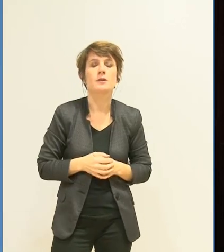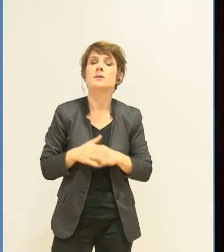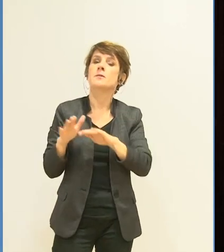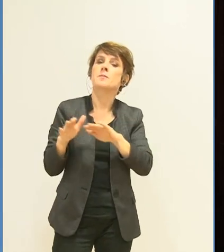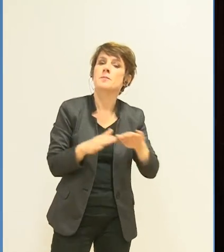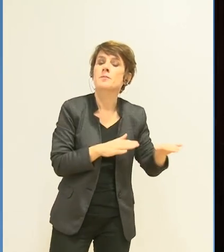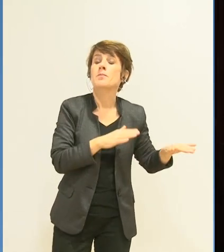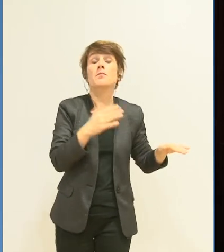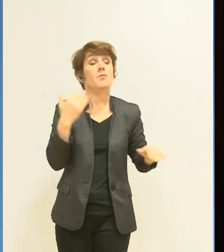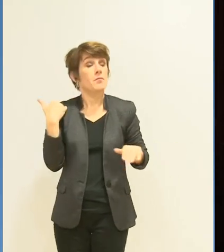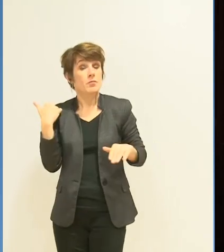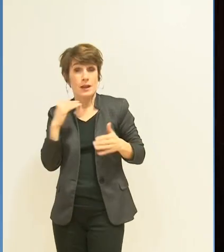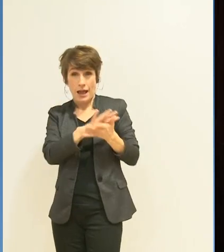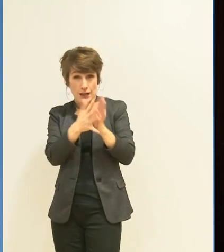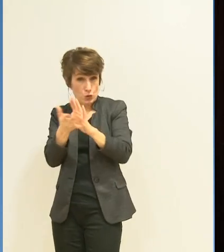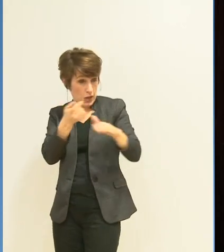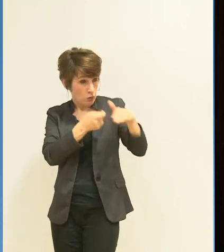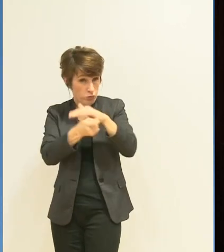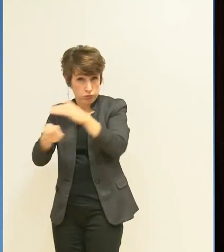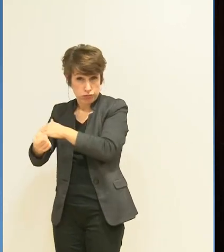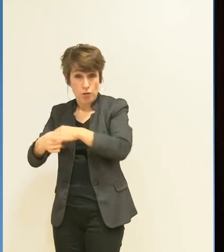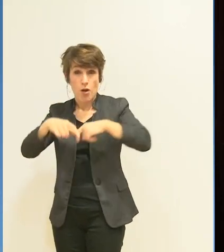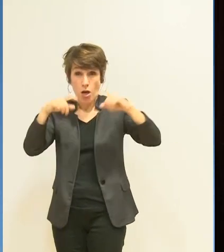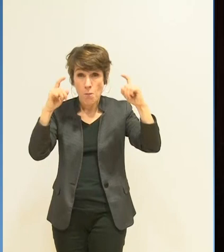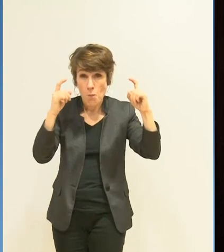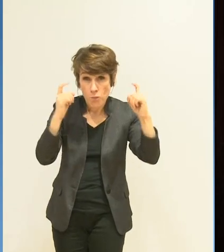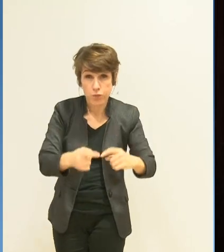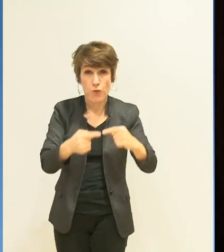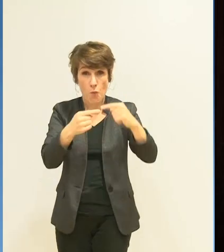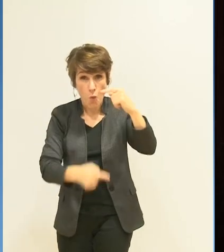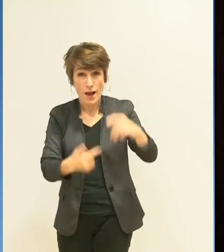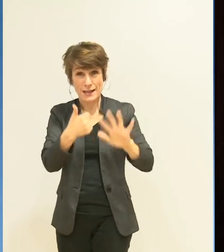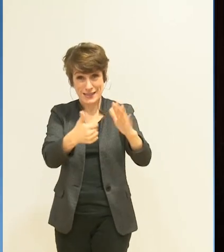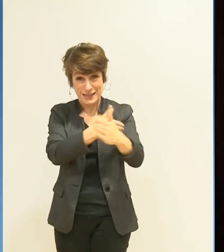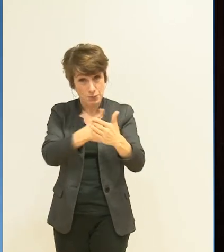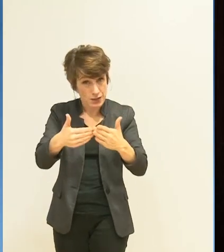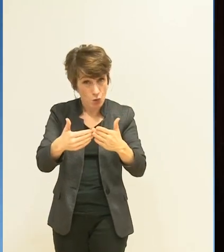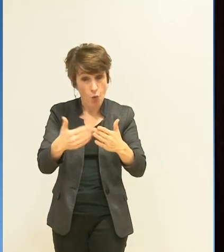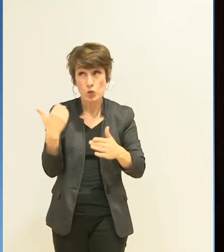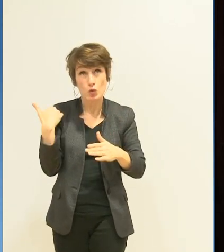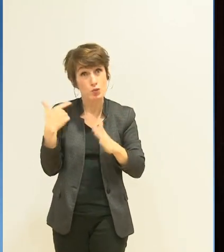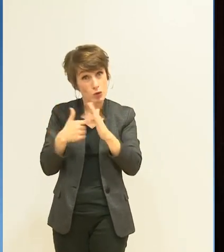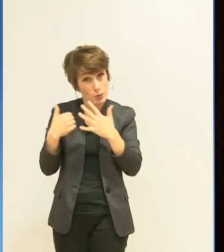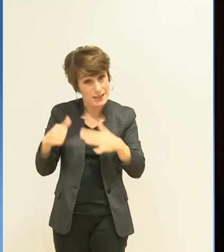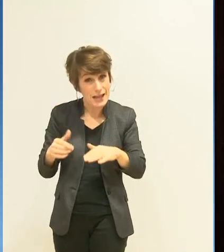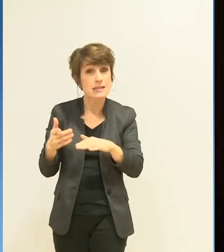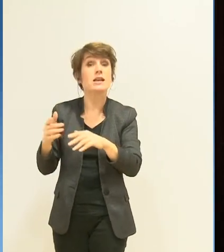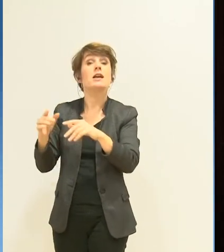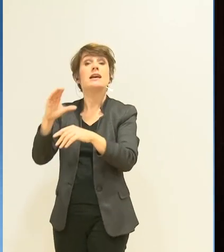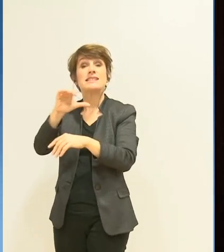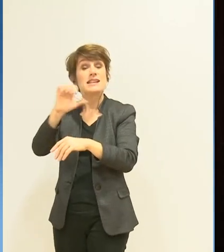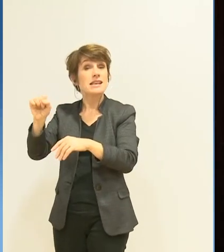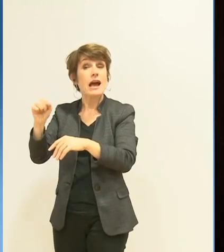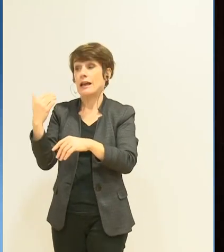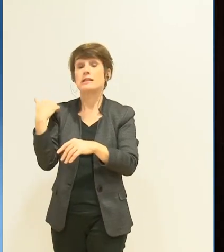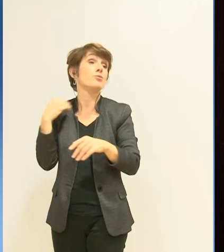ont été baissés de 6 millions depuis de 2016 elle est le budget du ccas marie jo